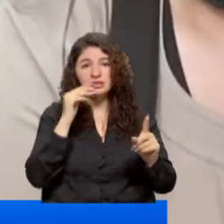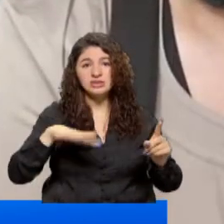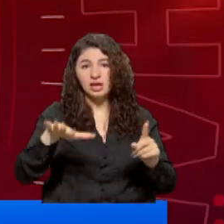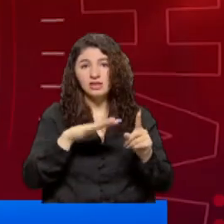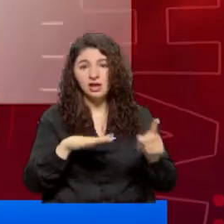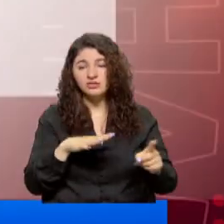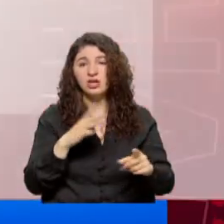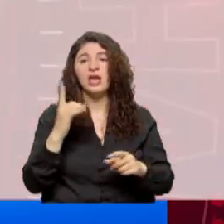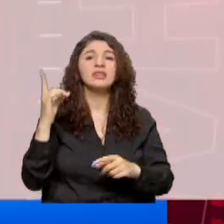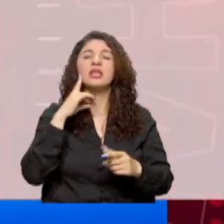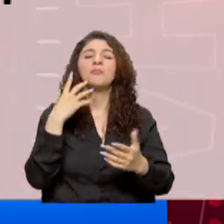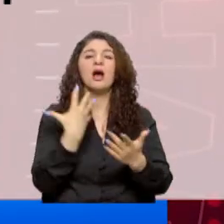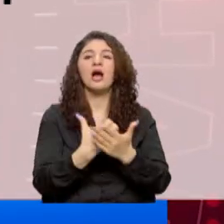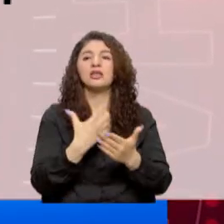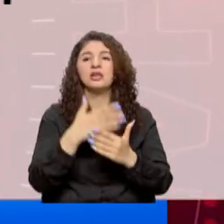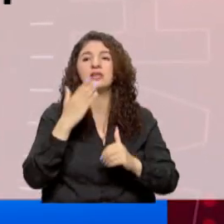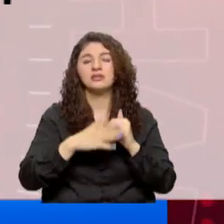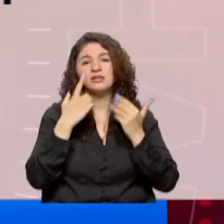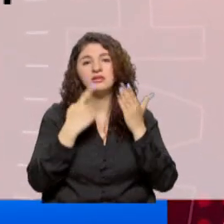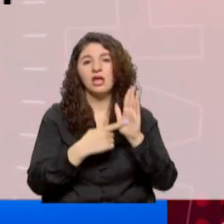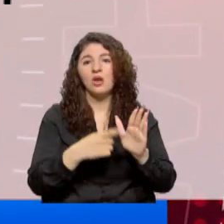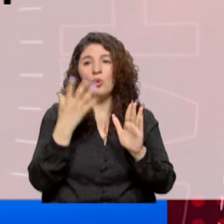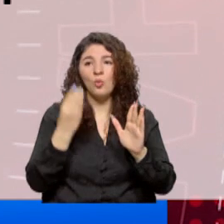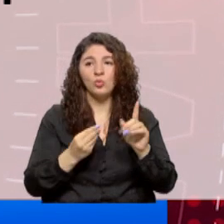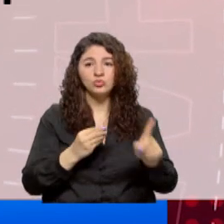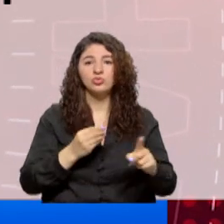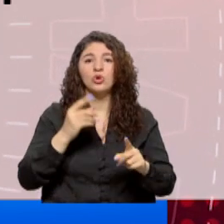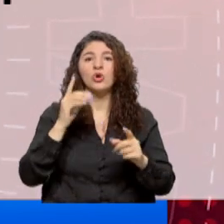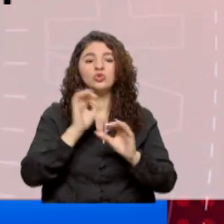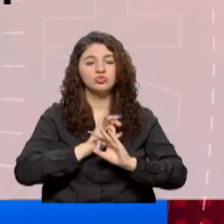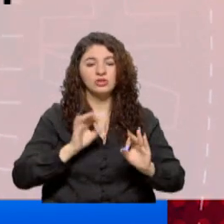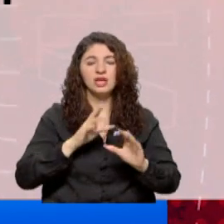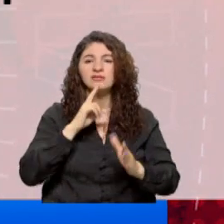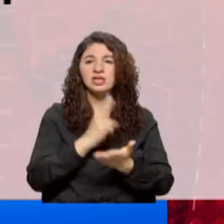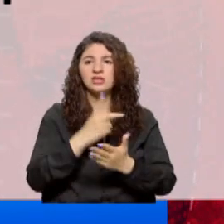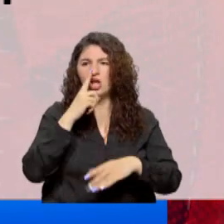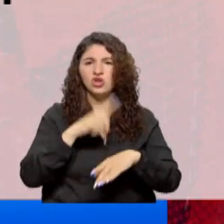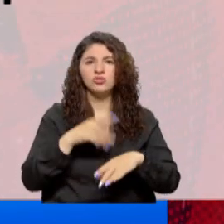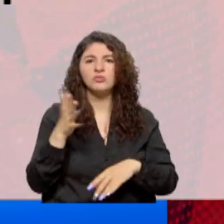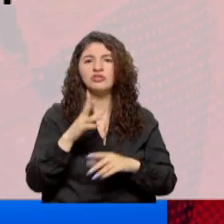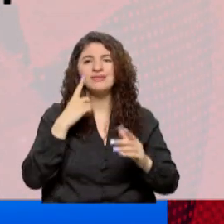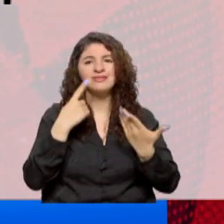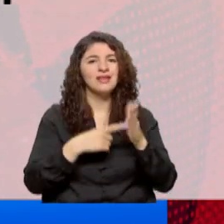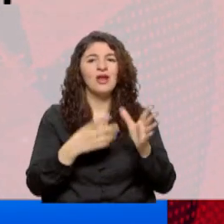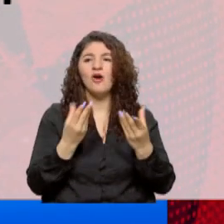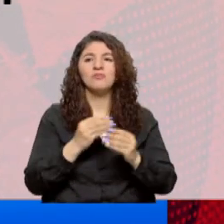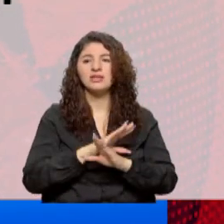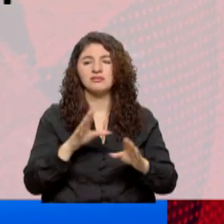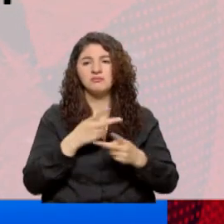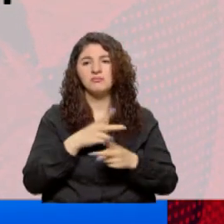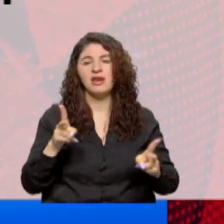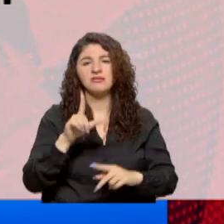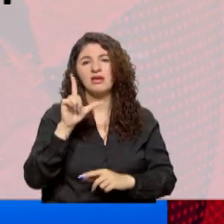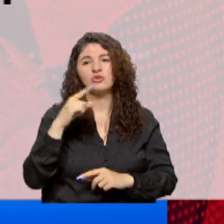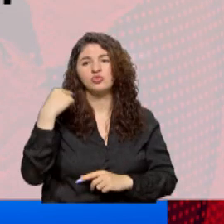insanlardır dinleme kayıtlarını yasak değildir mahiyetinde olduğu somut Kesin ve inandırıcı başkaca delil bulunmadığından